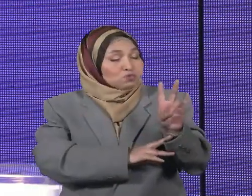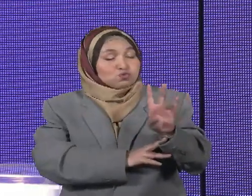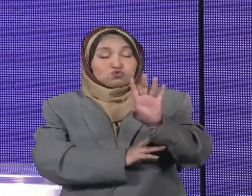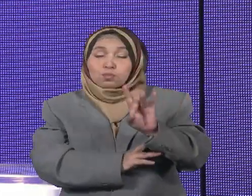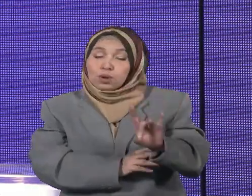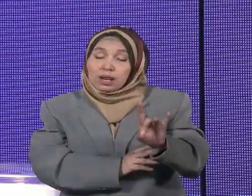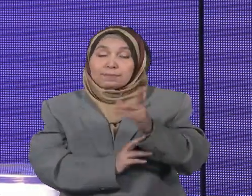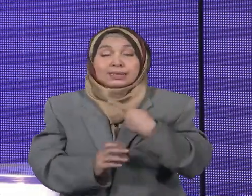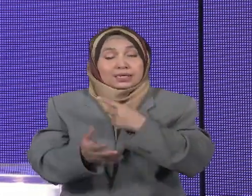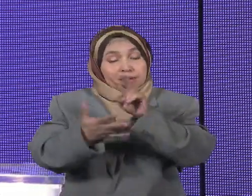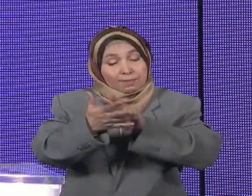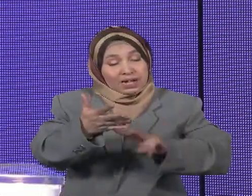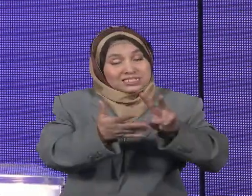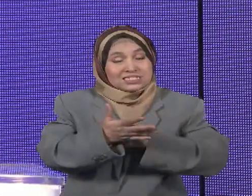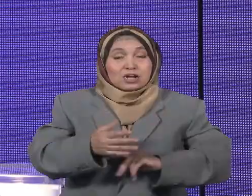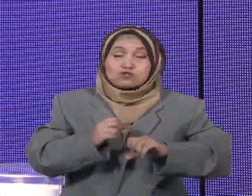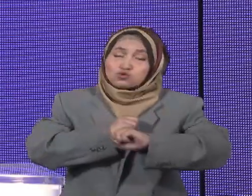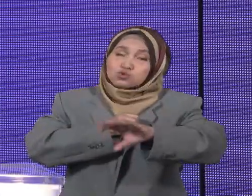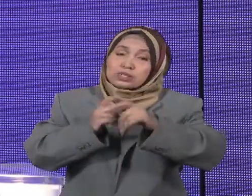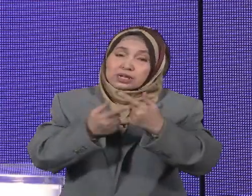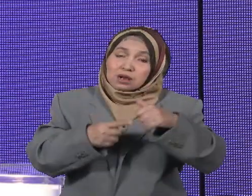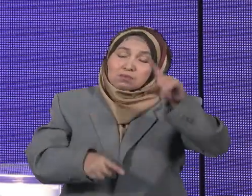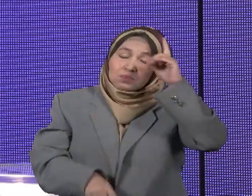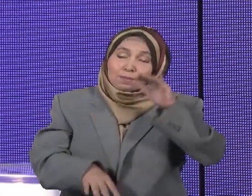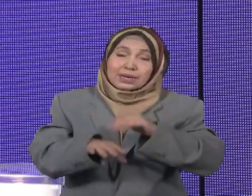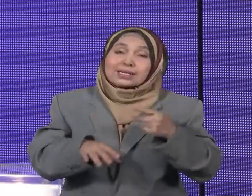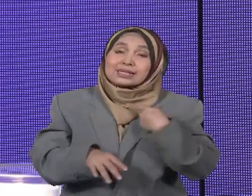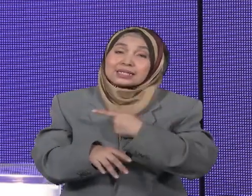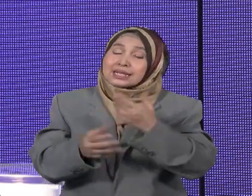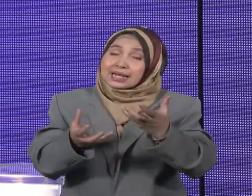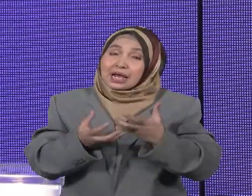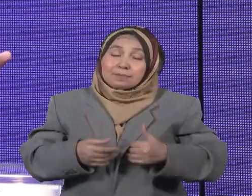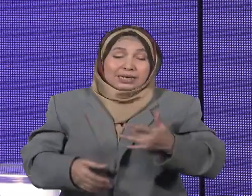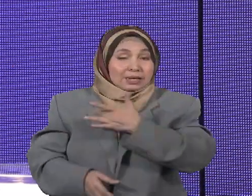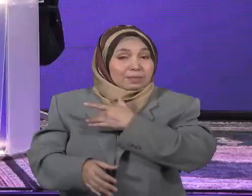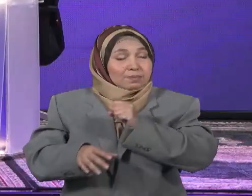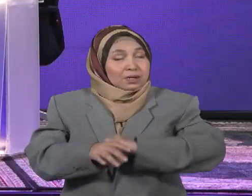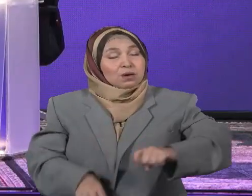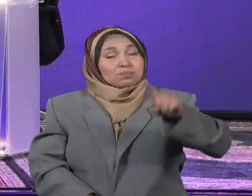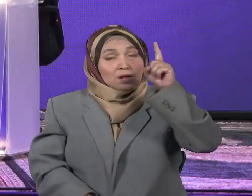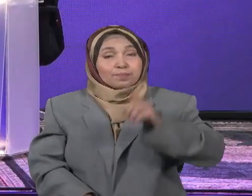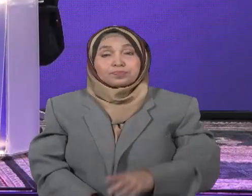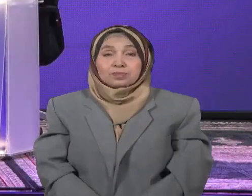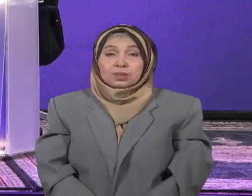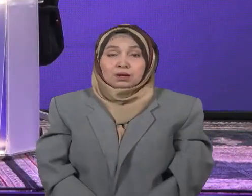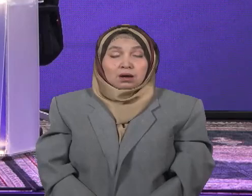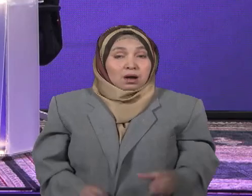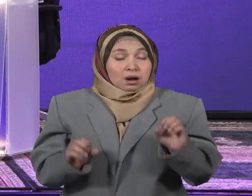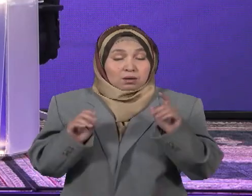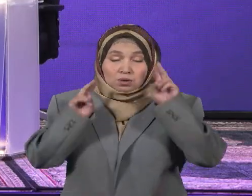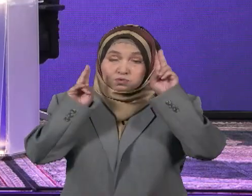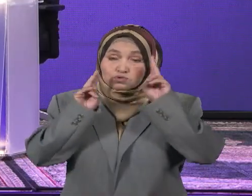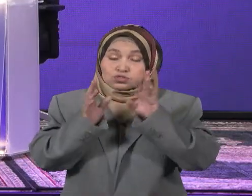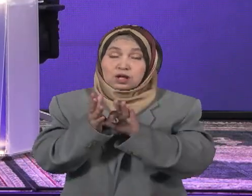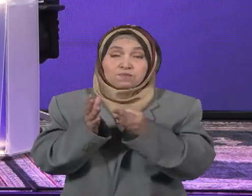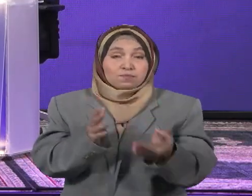278, kita baca seruan daripada Allah kepada kita yang ingin beriman benar-benar kepadanya. Silakan Ustaz. Terima kasih Fadil Safas. Tuan-tuan dan puan-puan,